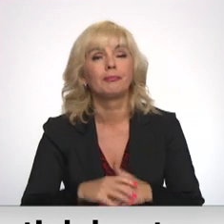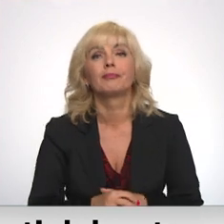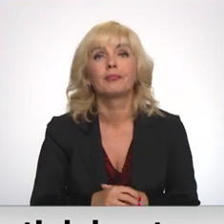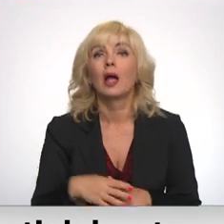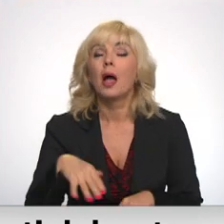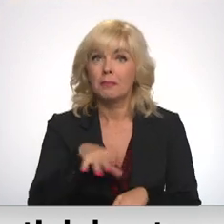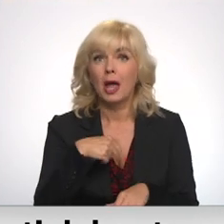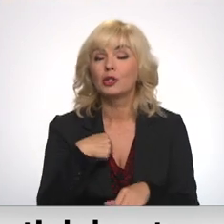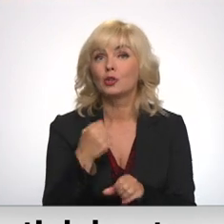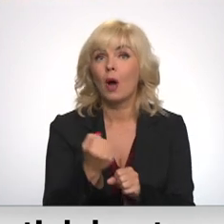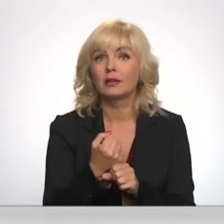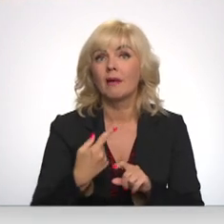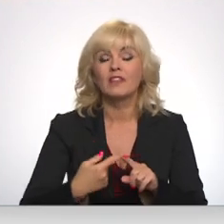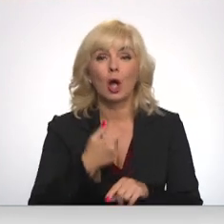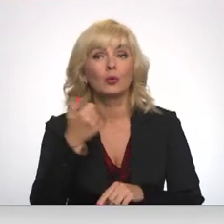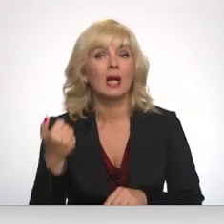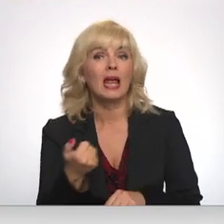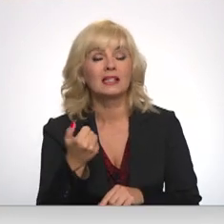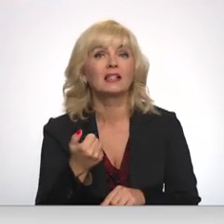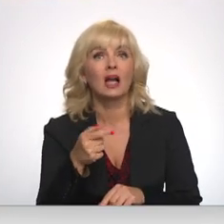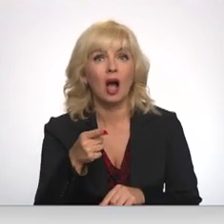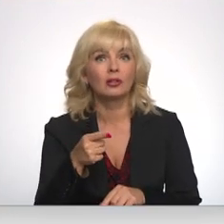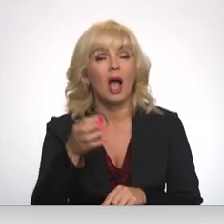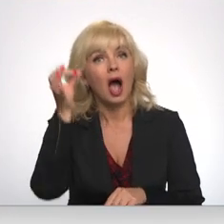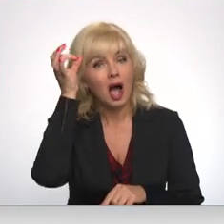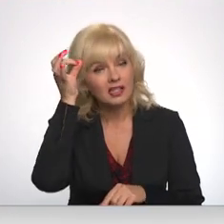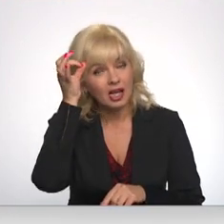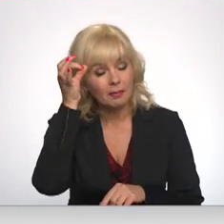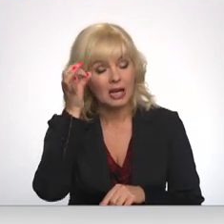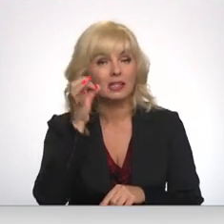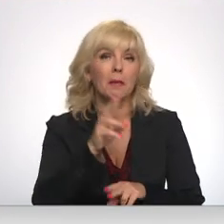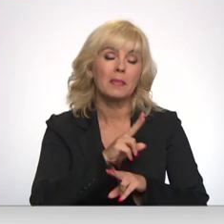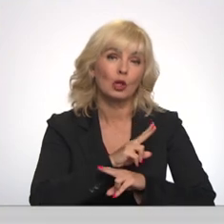daram reizi gadā, atceramies mirušies.